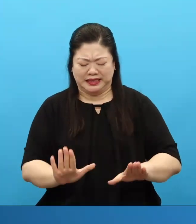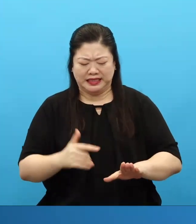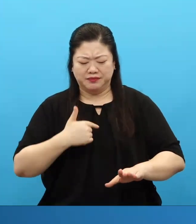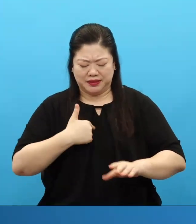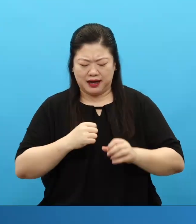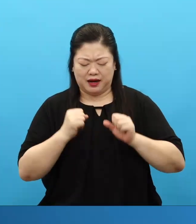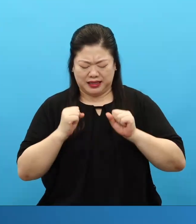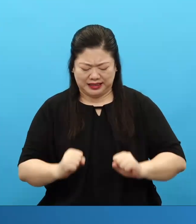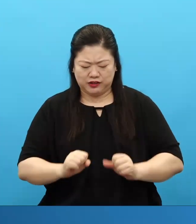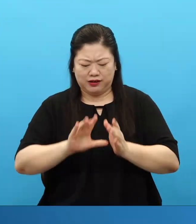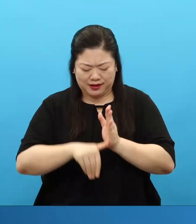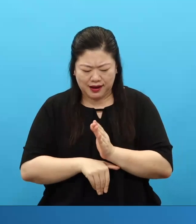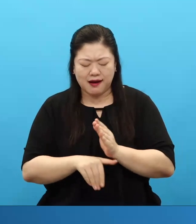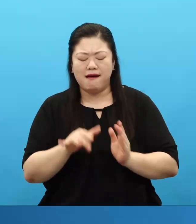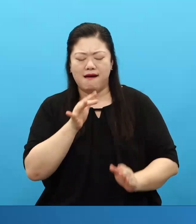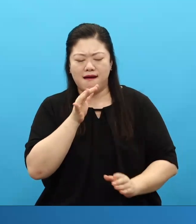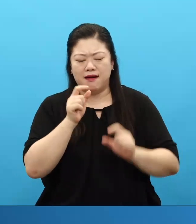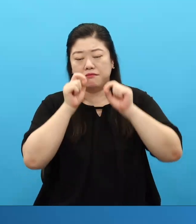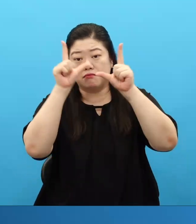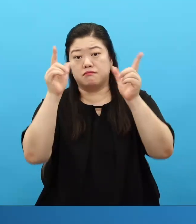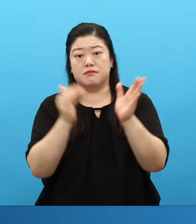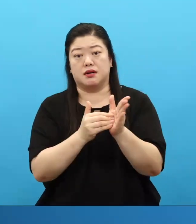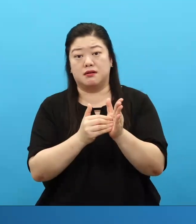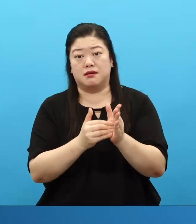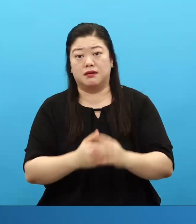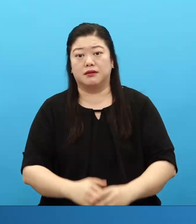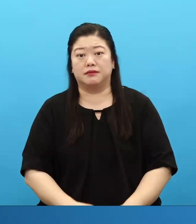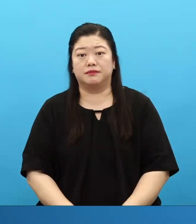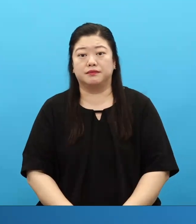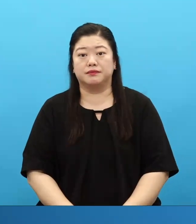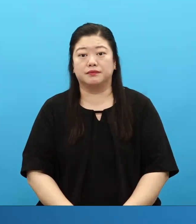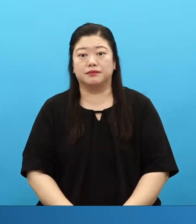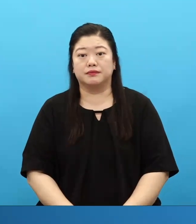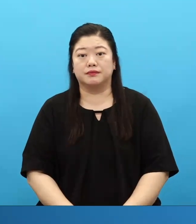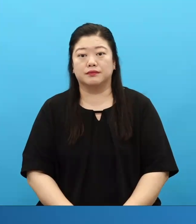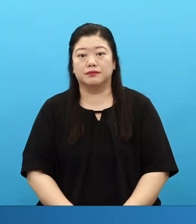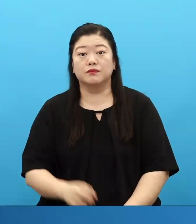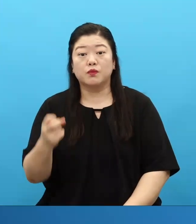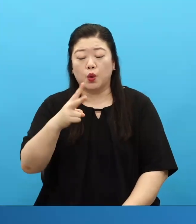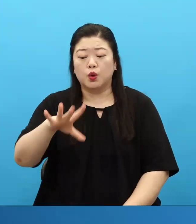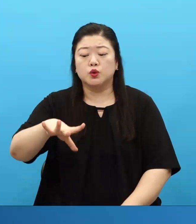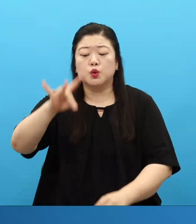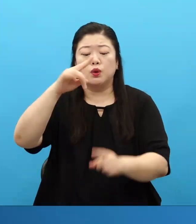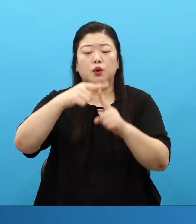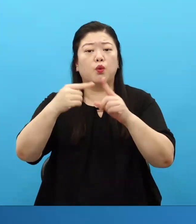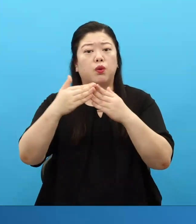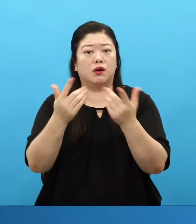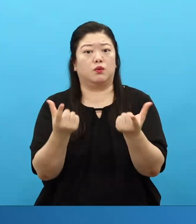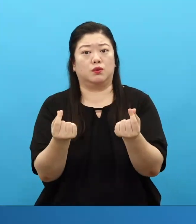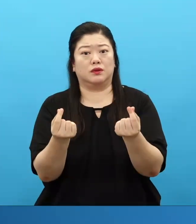1 verse 14, in the most extreme situation, they were able to come together and devote themselves to prayer. 이랬더니